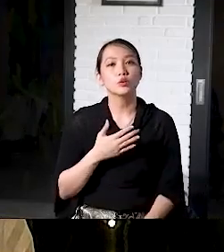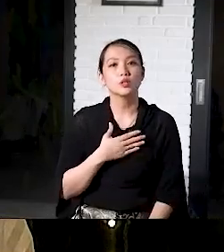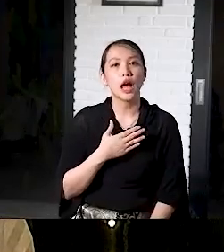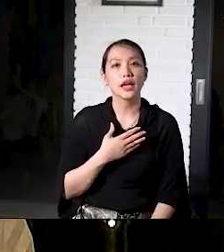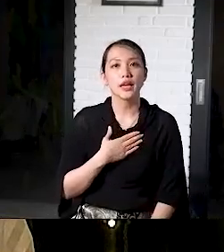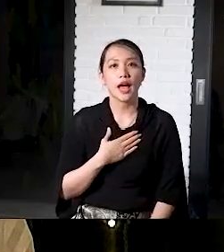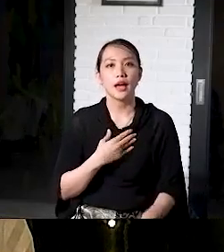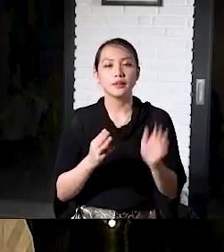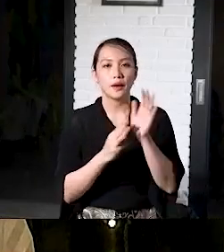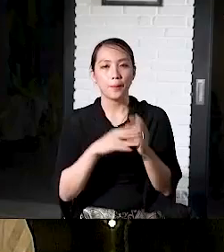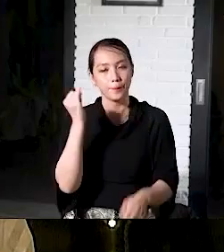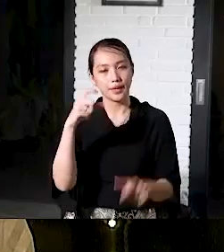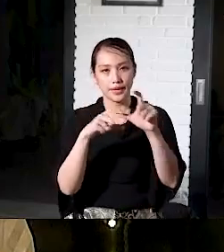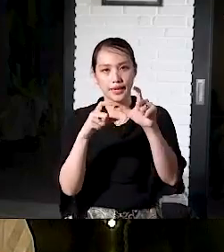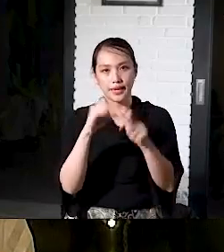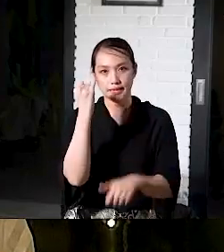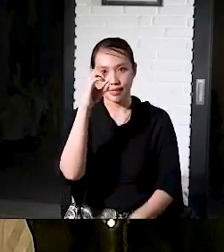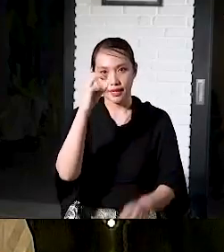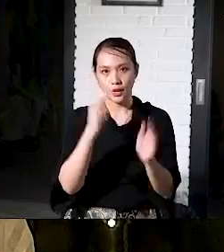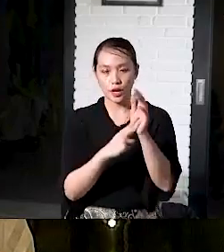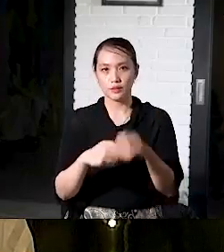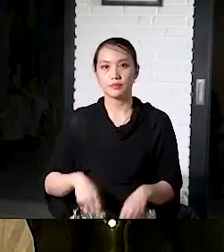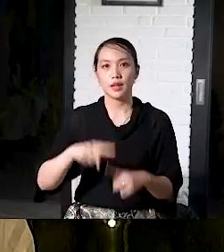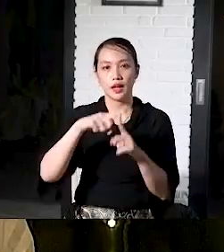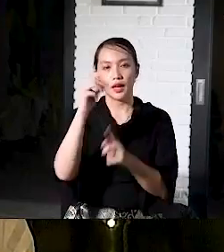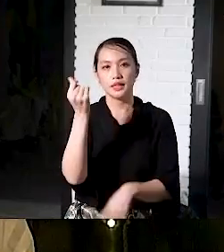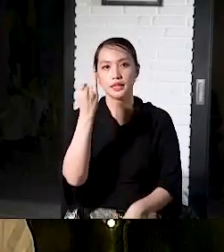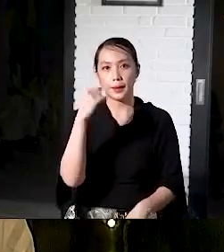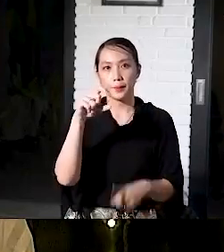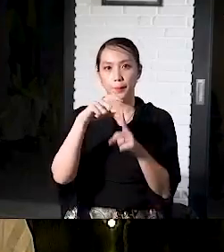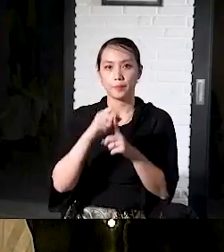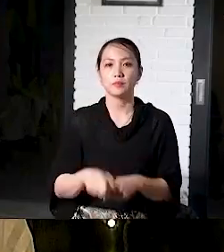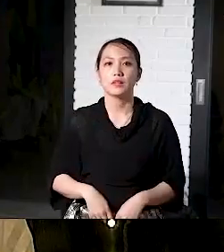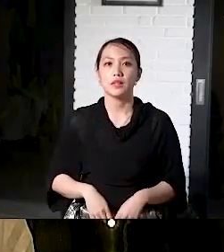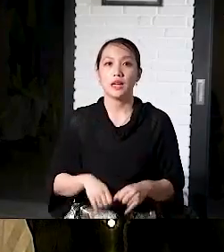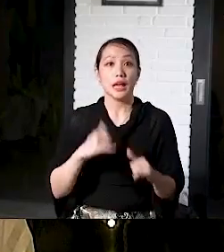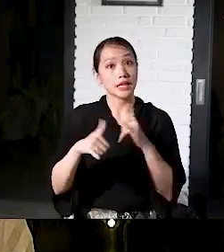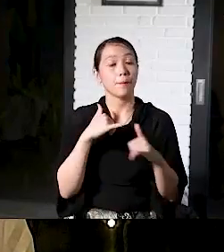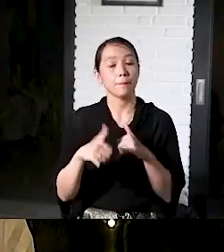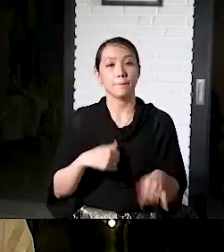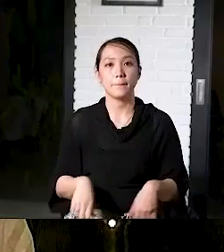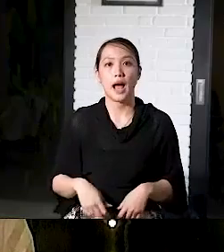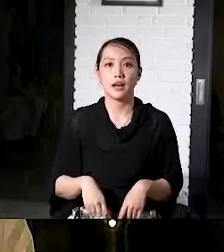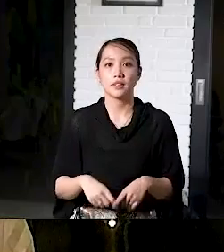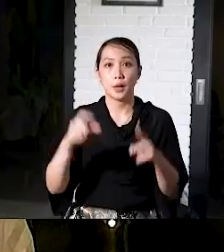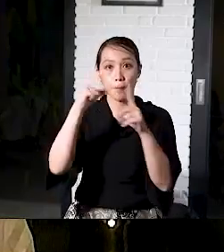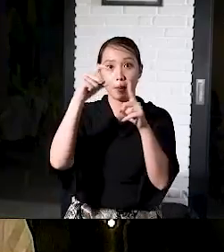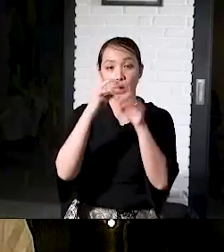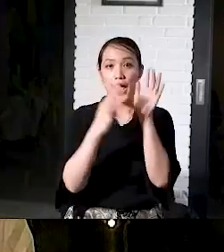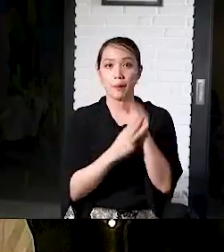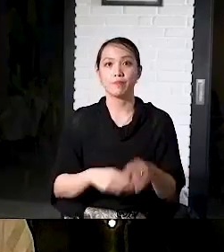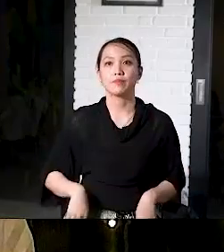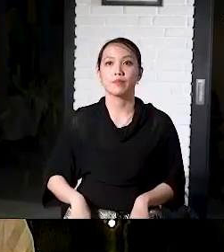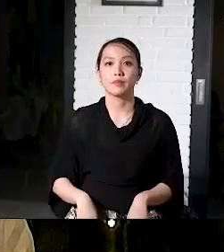trip bersama dengan Pastor Philip ke Amerika. Di saat itulah Tuhan berbicara kepada saya mengenai konsep anak